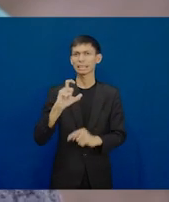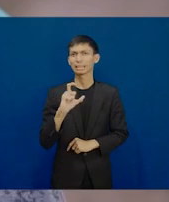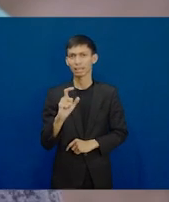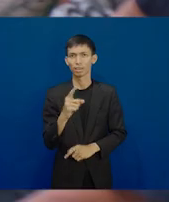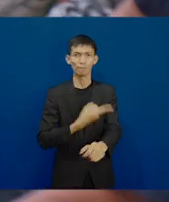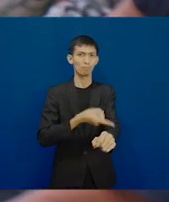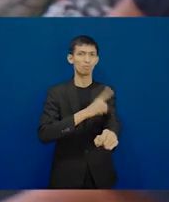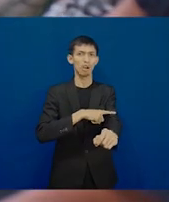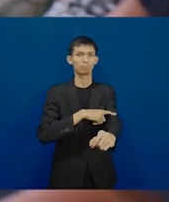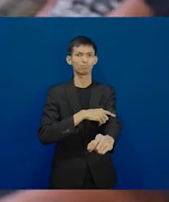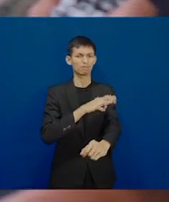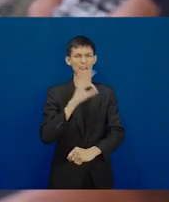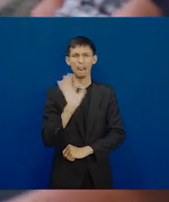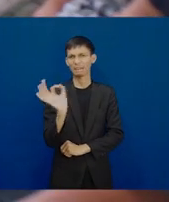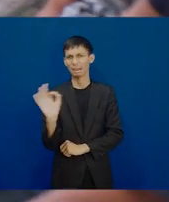tidak